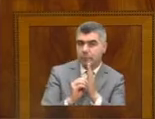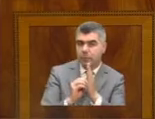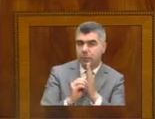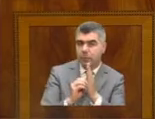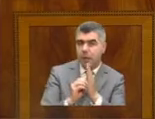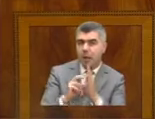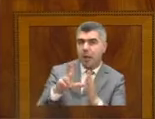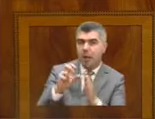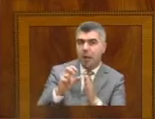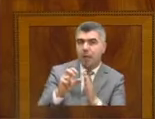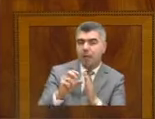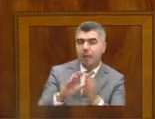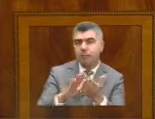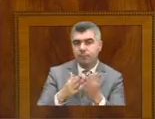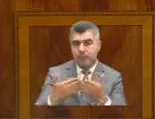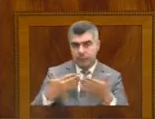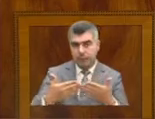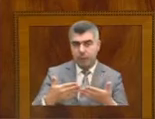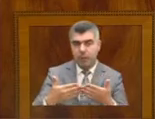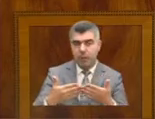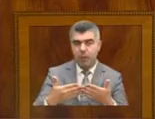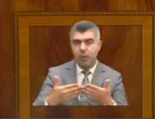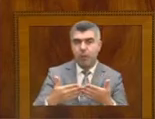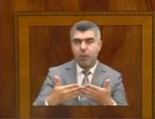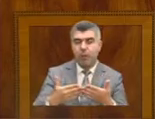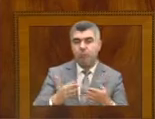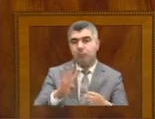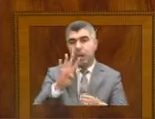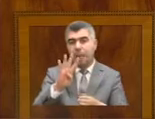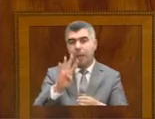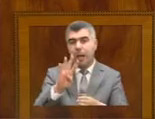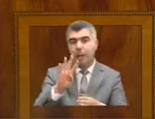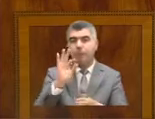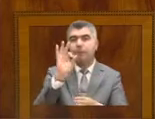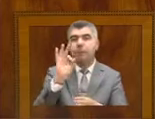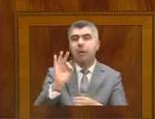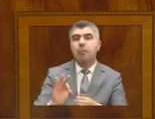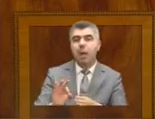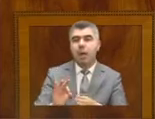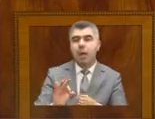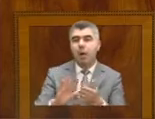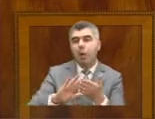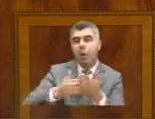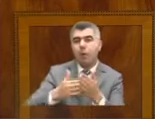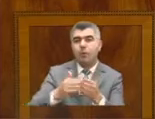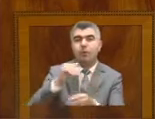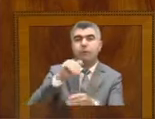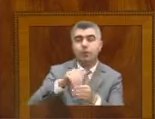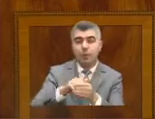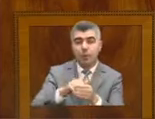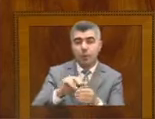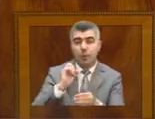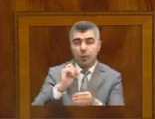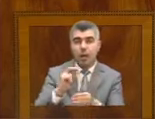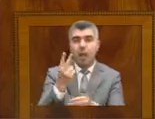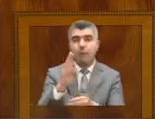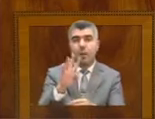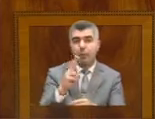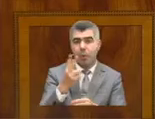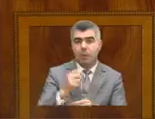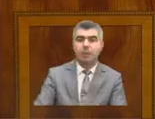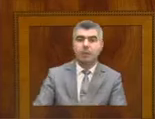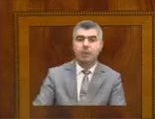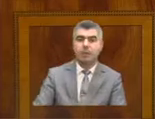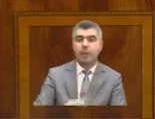الميزانية على المدى المتوسط في 4% من الناتج الداخلي الخام سنة 2024